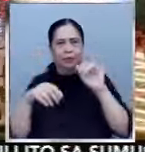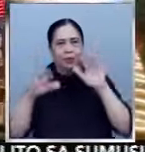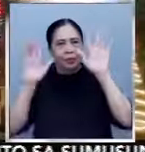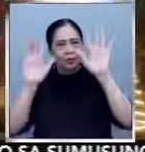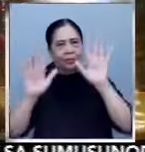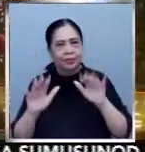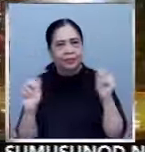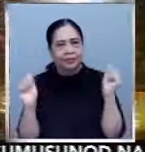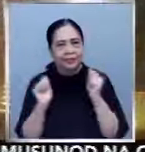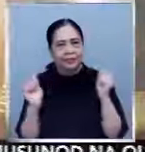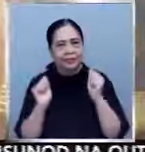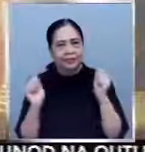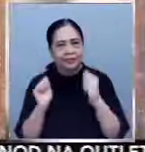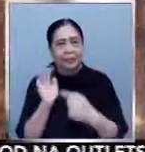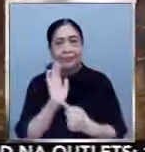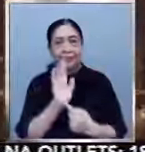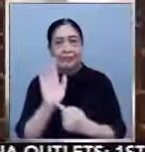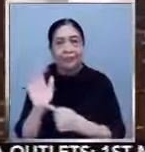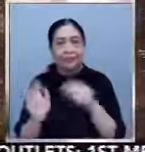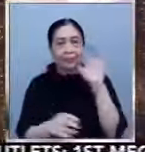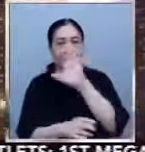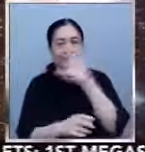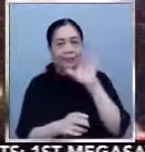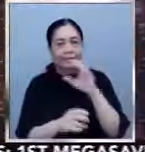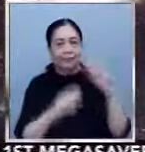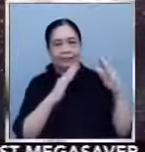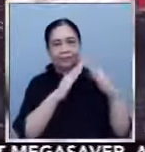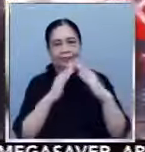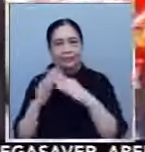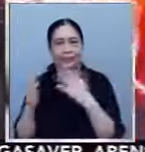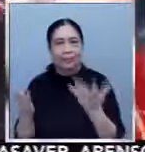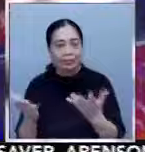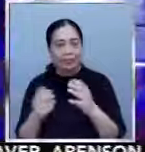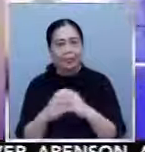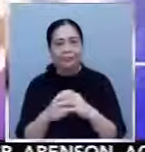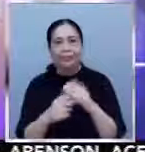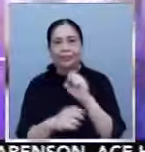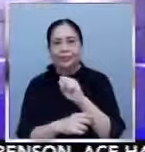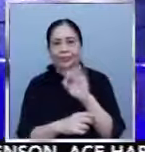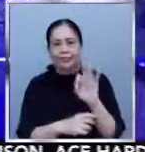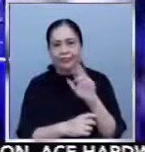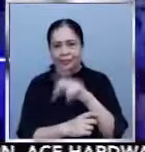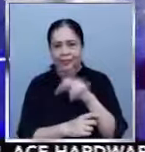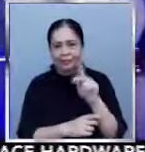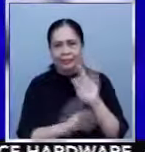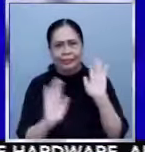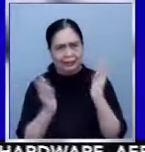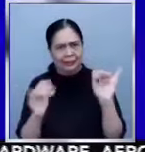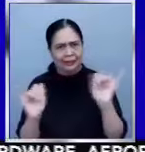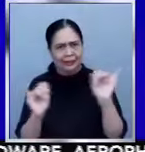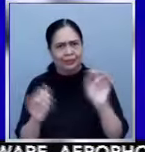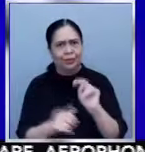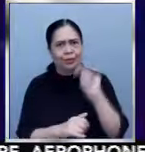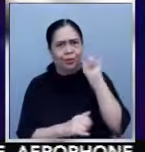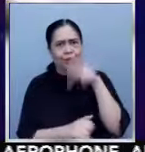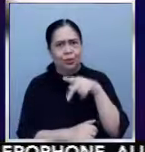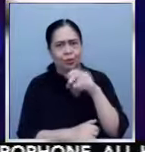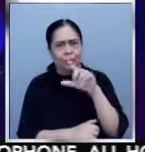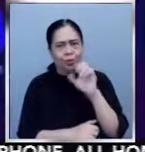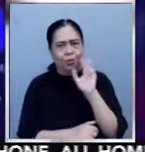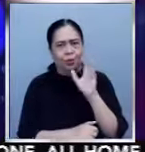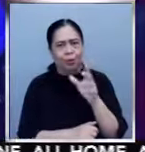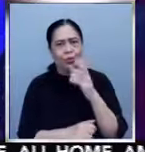winters na tampok sa isang Christmas village sa San Fernando, Pampanga. Para ka nang bumisita sa North Pole, matutupad na ang wish